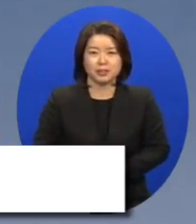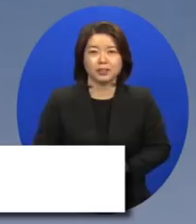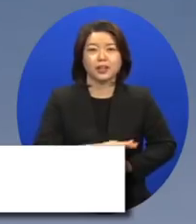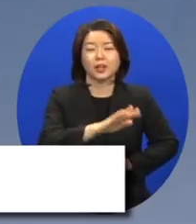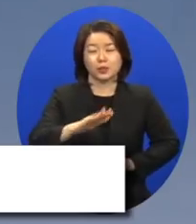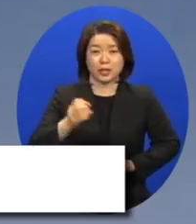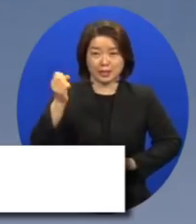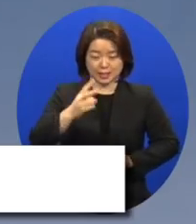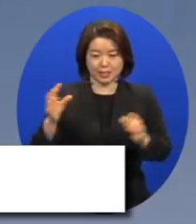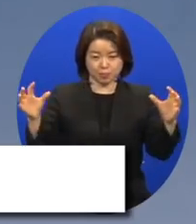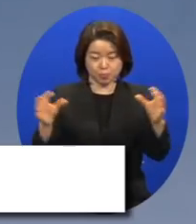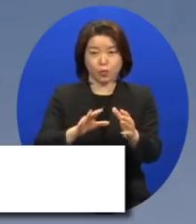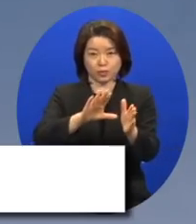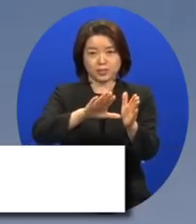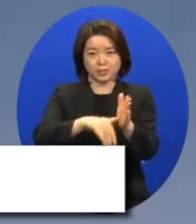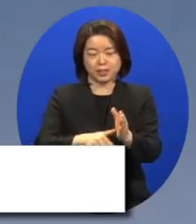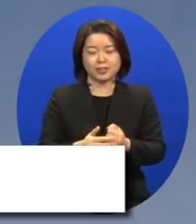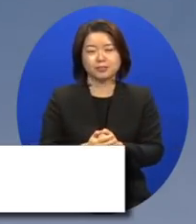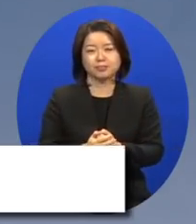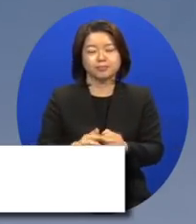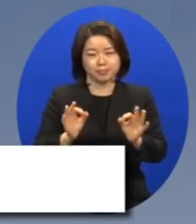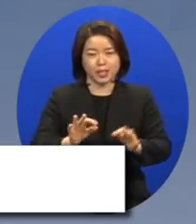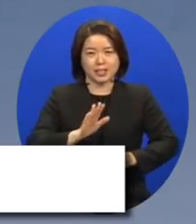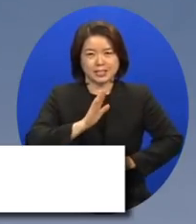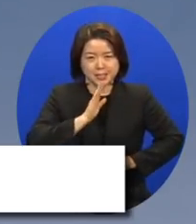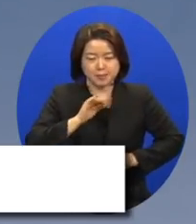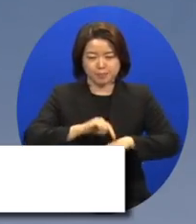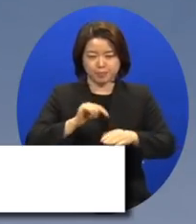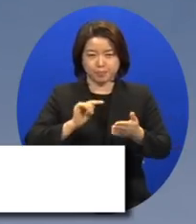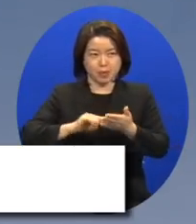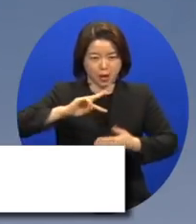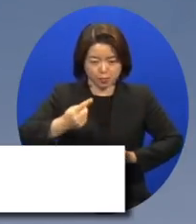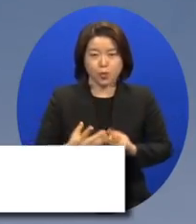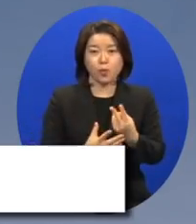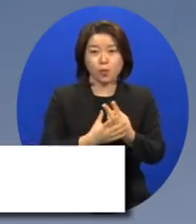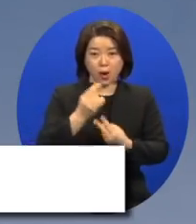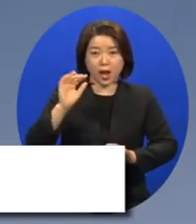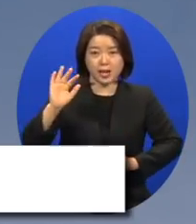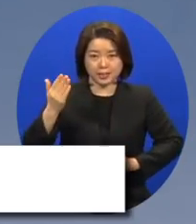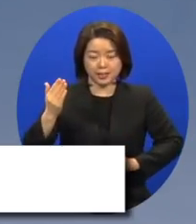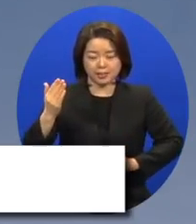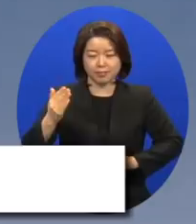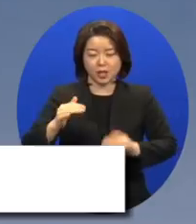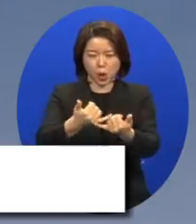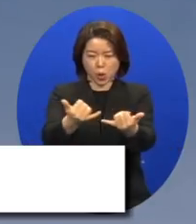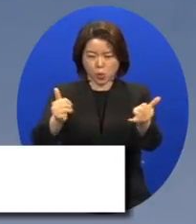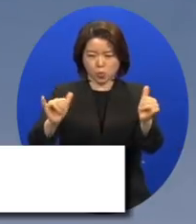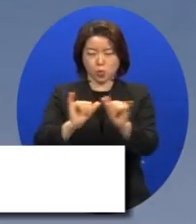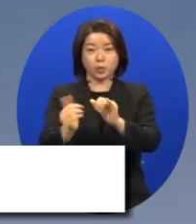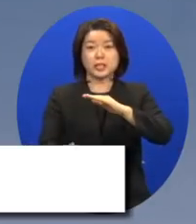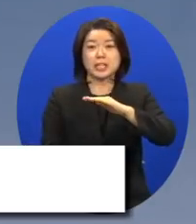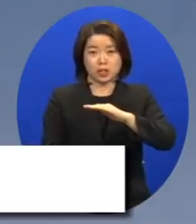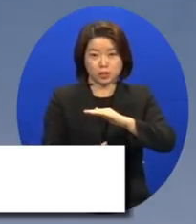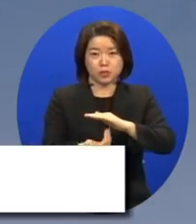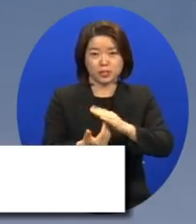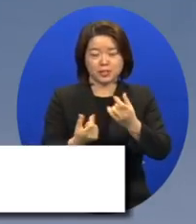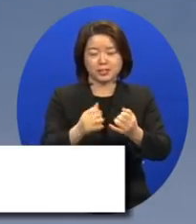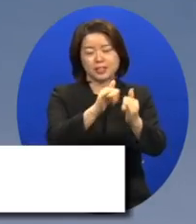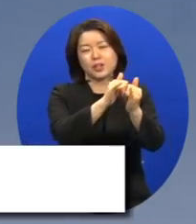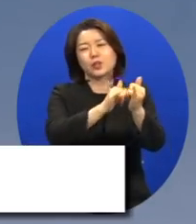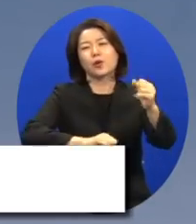다시 모였을 때는 이제는 정말 마음까지 하나된 그런 공동체가 이루어지는 역사가